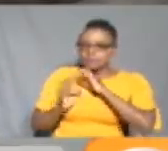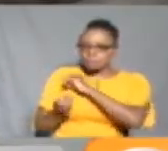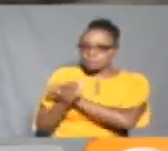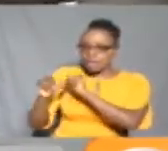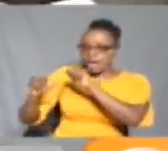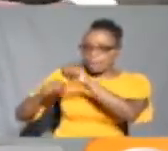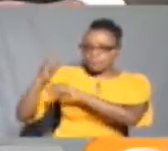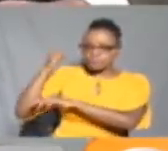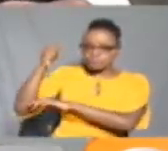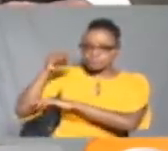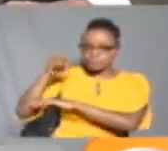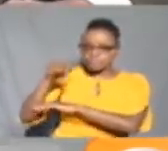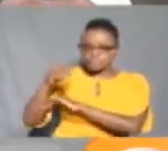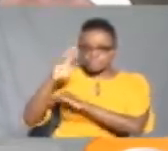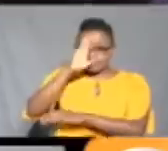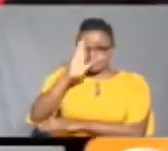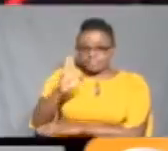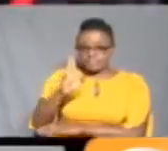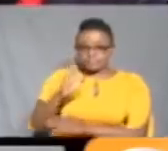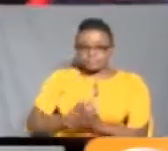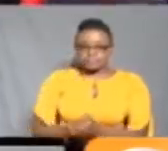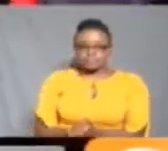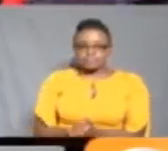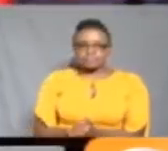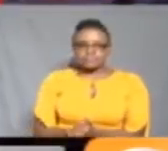merindimu ya siasa Jumapili hii.